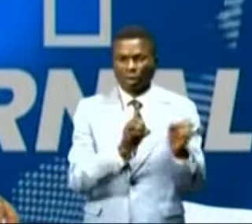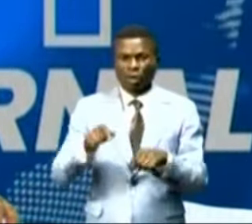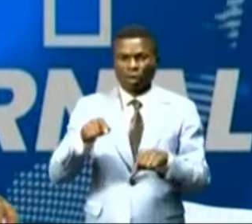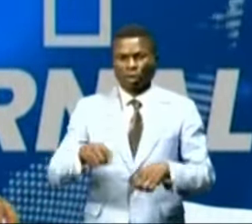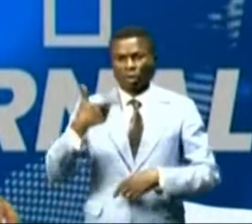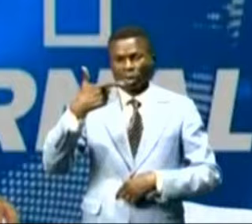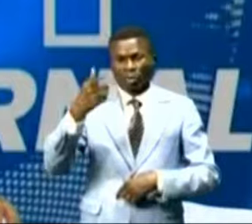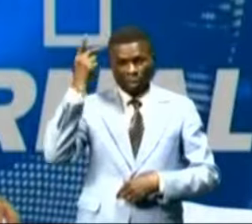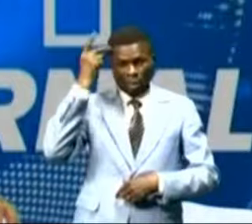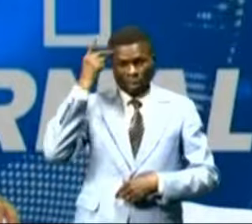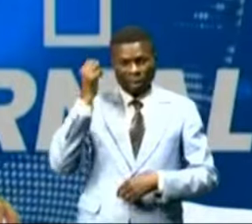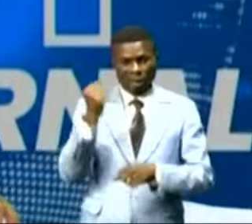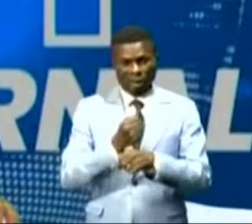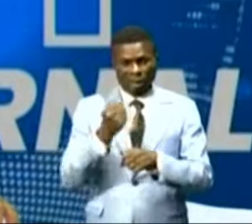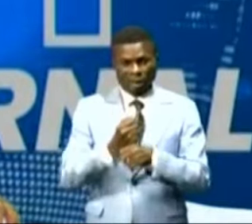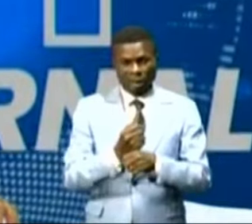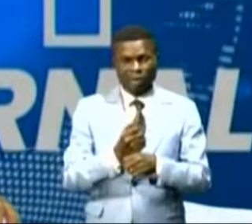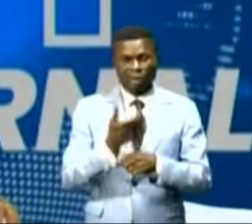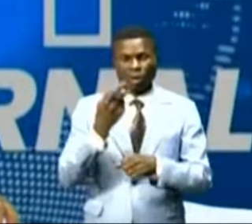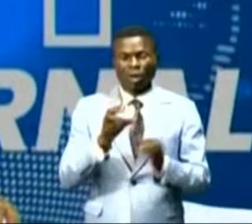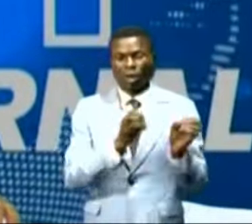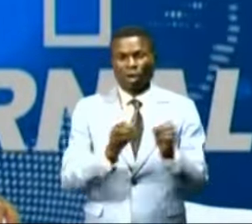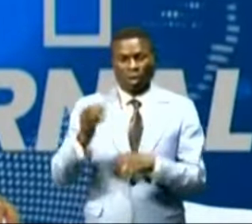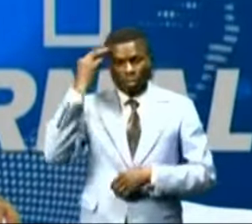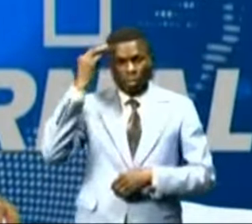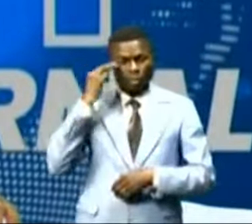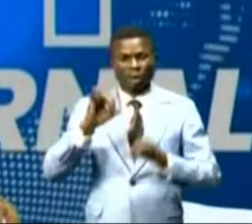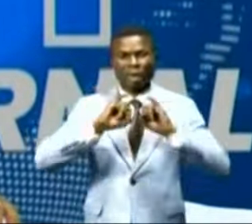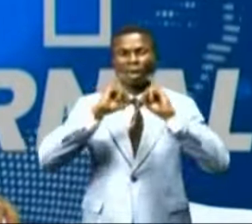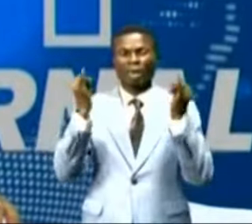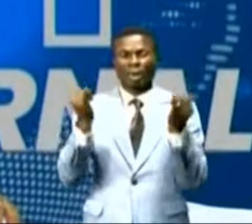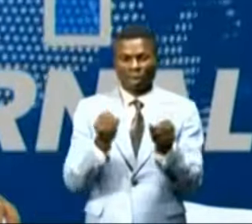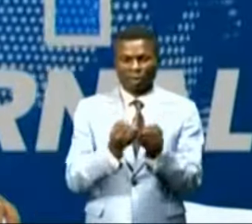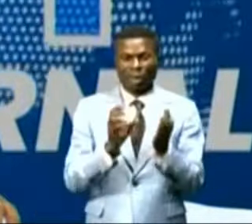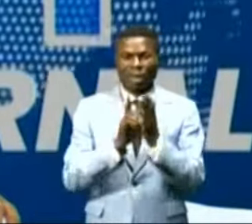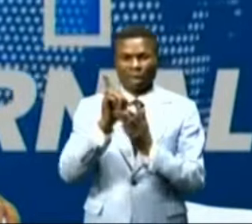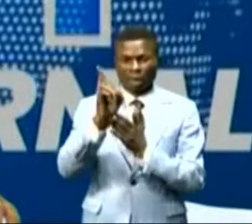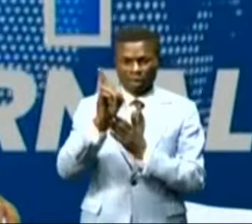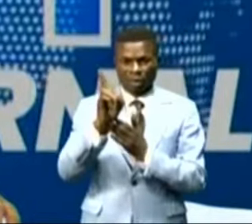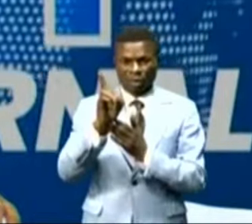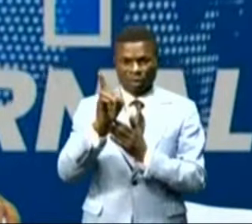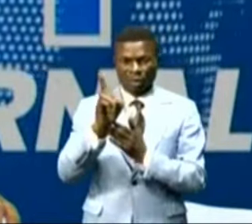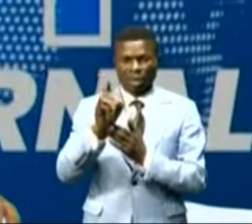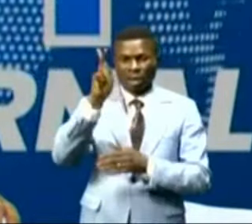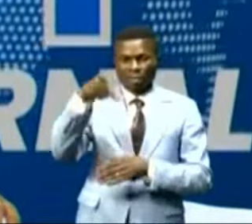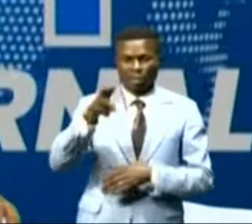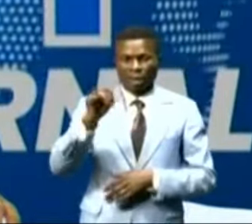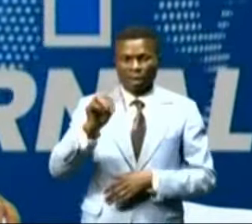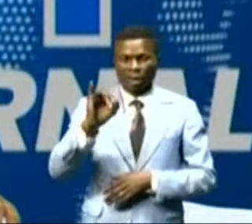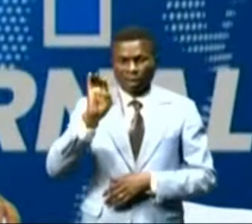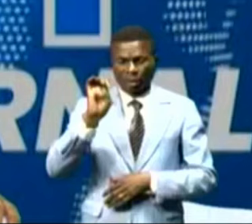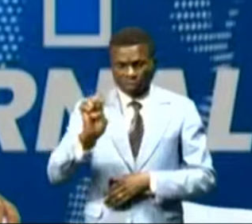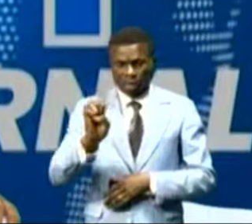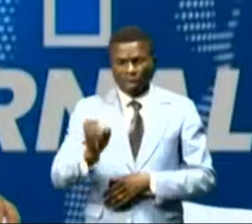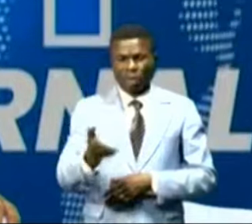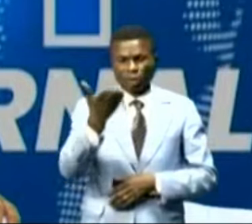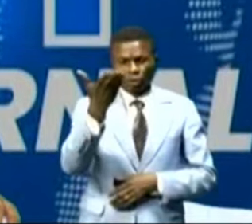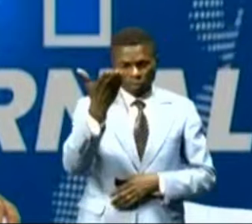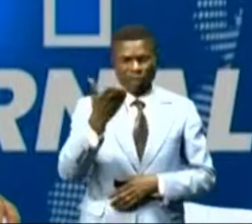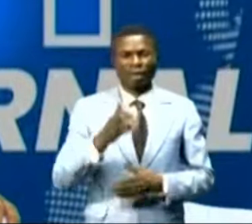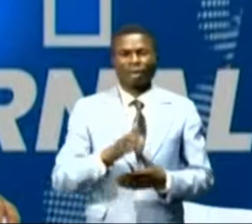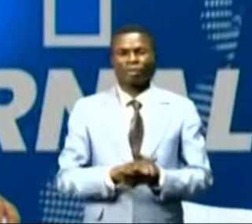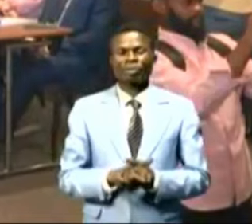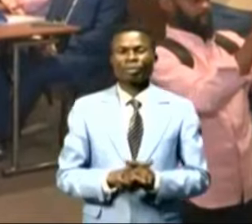à Kinshasa. Ces travaux ont été présidés par le ministre de l'Industrie et Développement de PME, Louis Atoum. Mireille Deke nous fait le